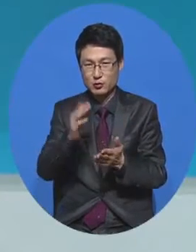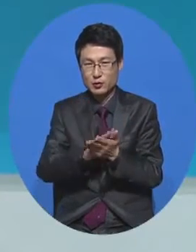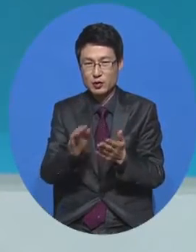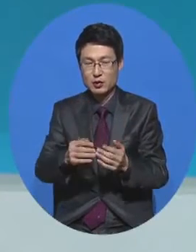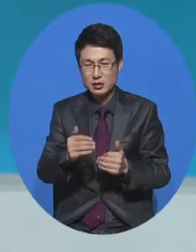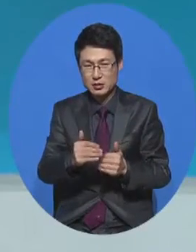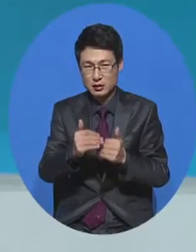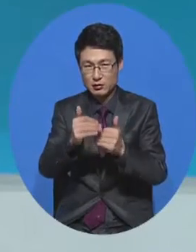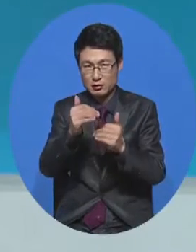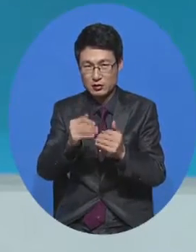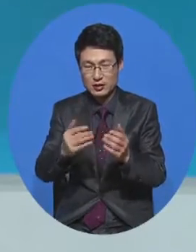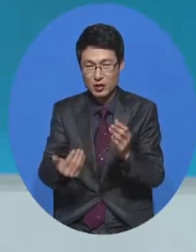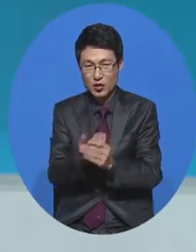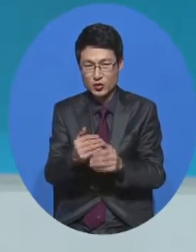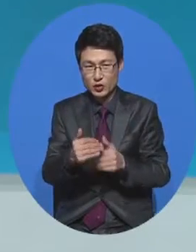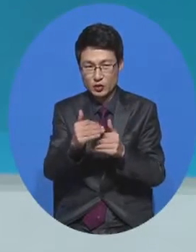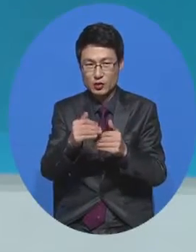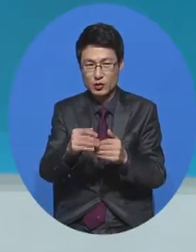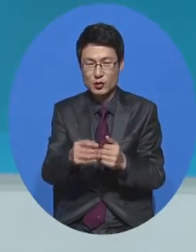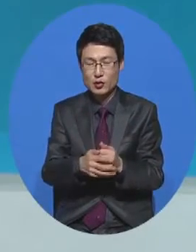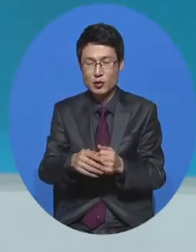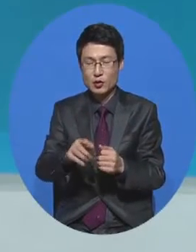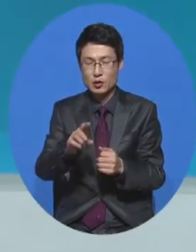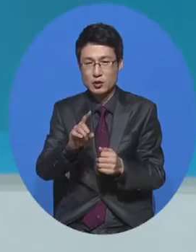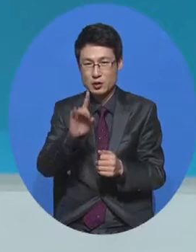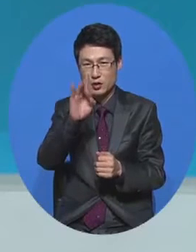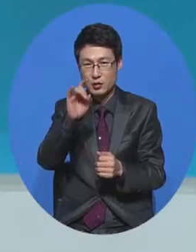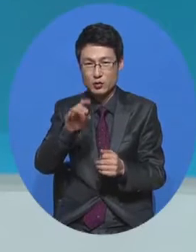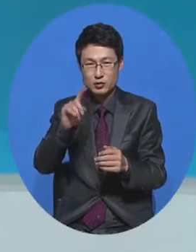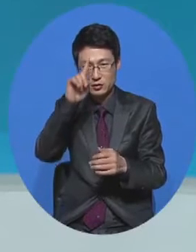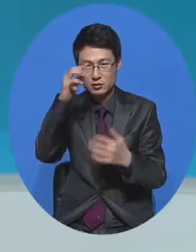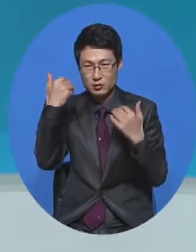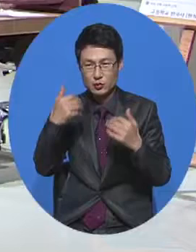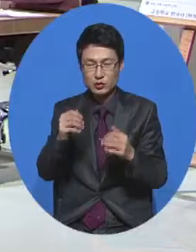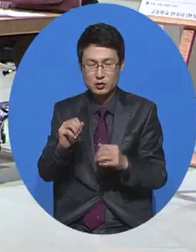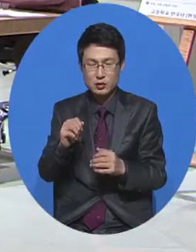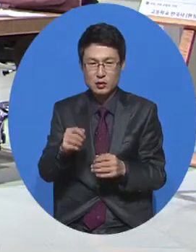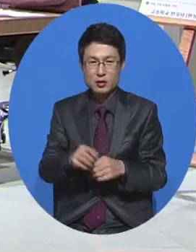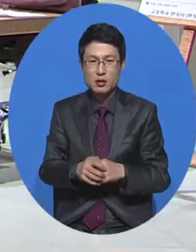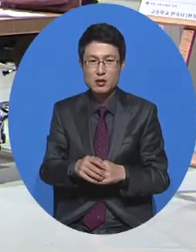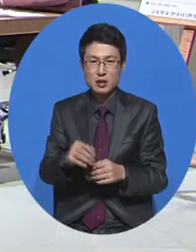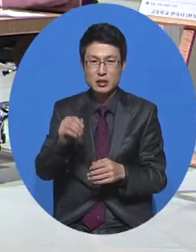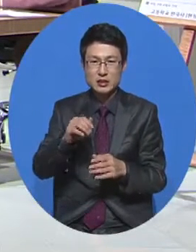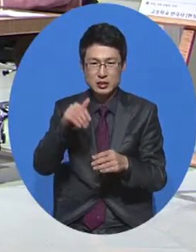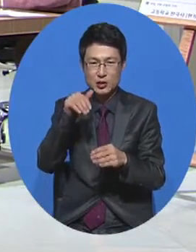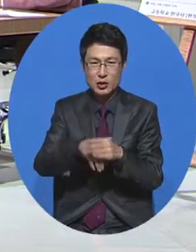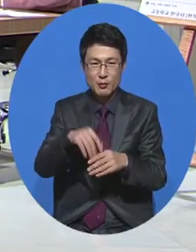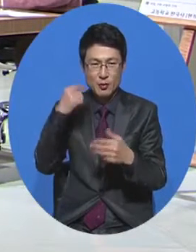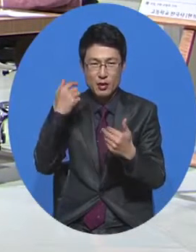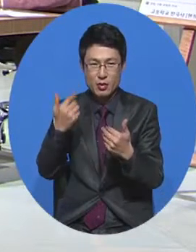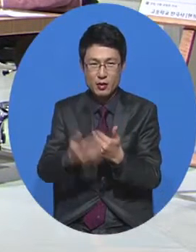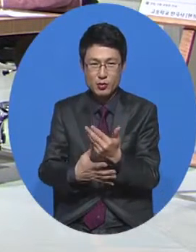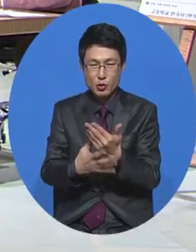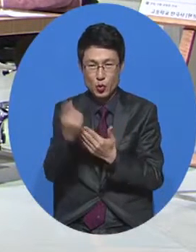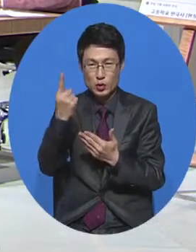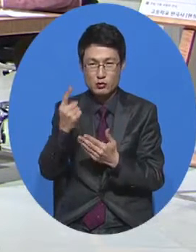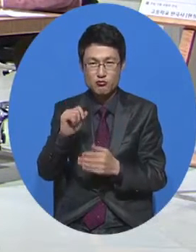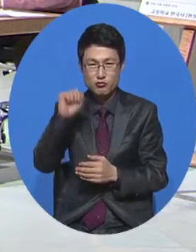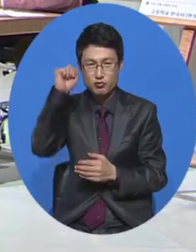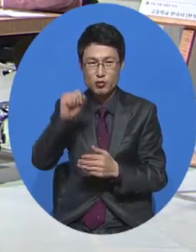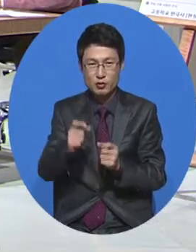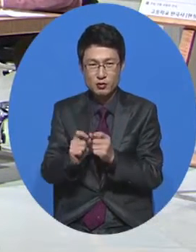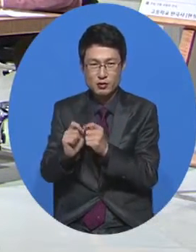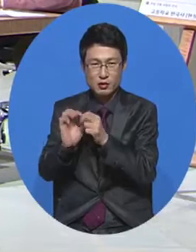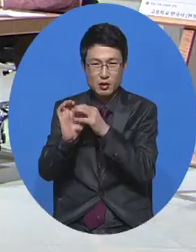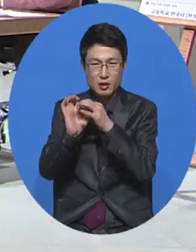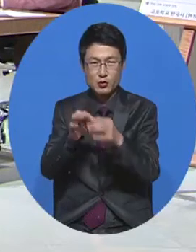과정에 있었던 담 독 정부 담덕 선고의 밤 대 에 대한 통일운동의 연장이라는 이런 분들은 완전히